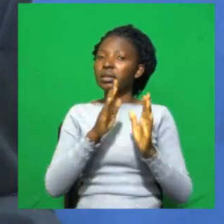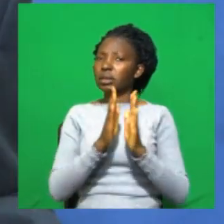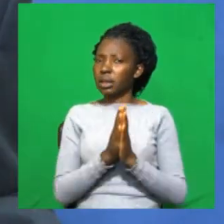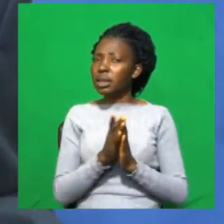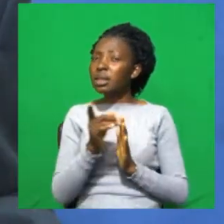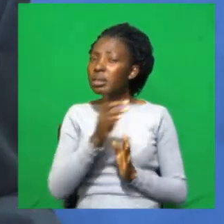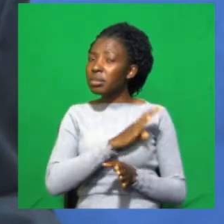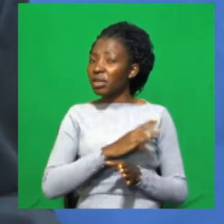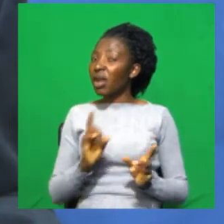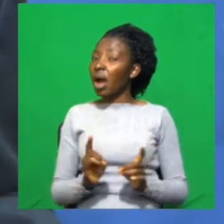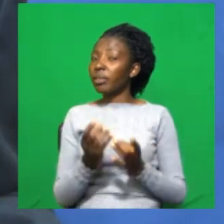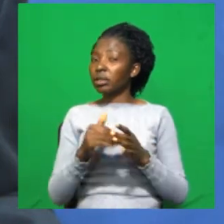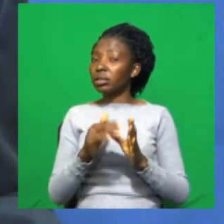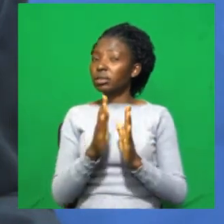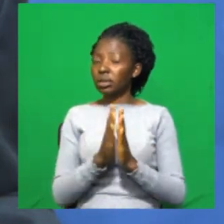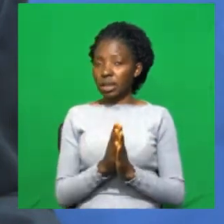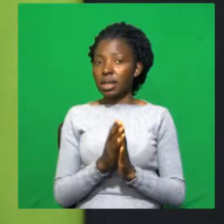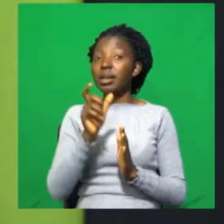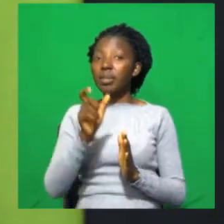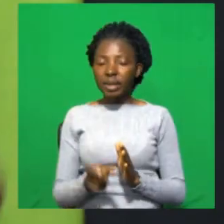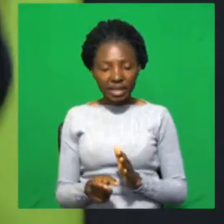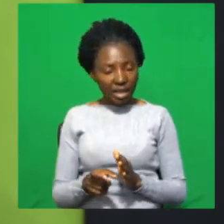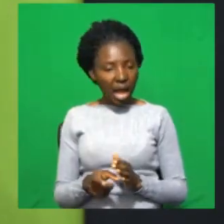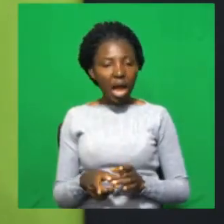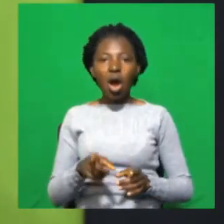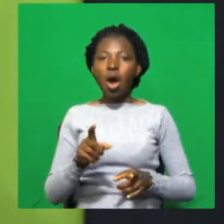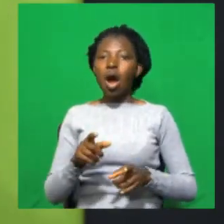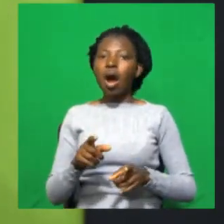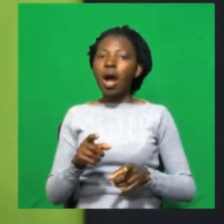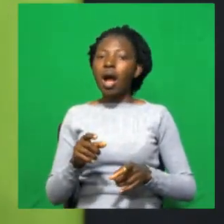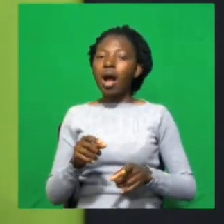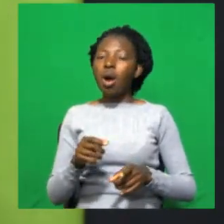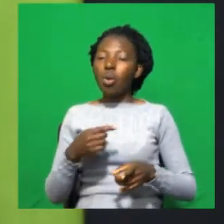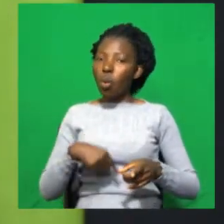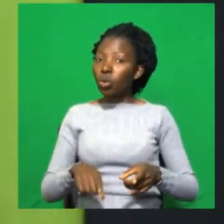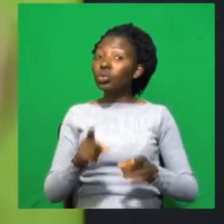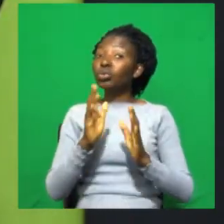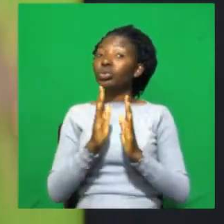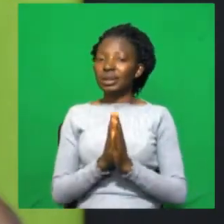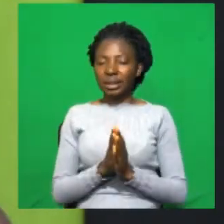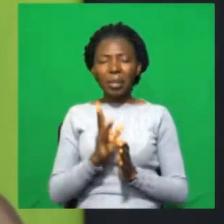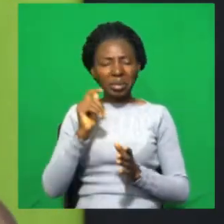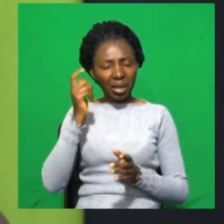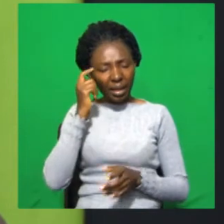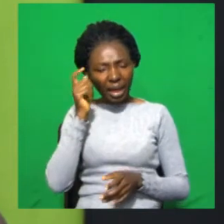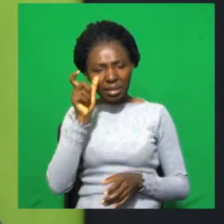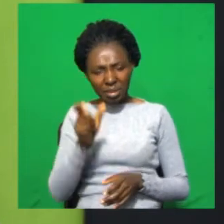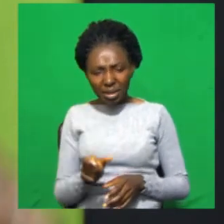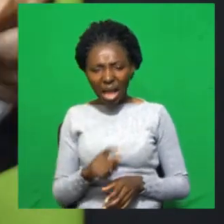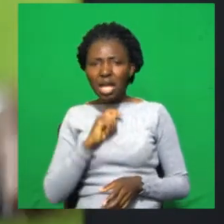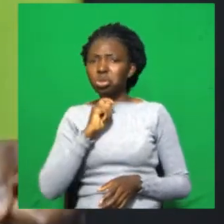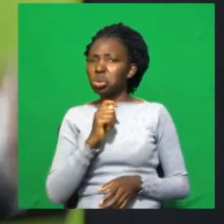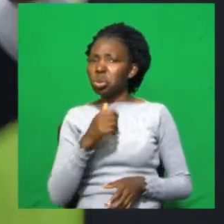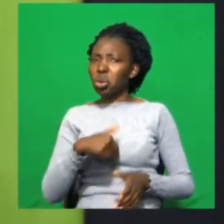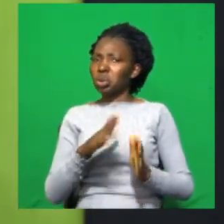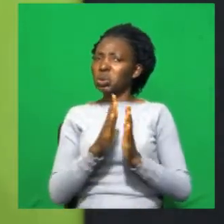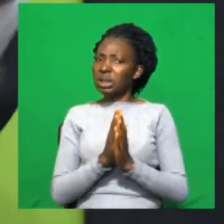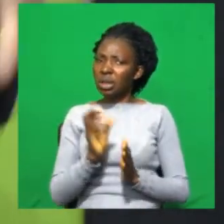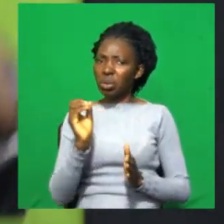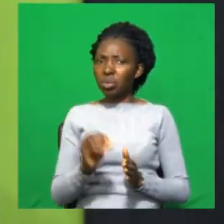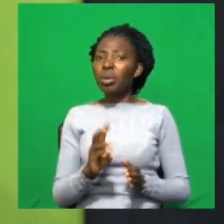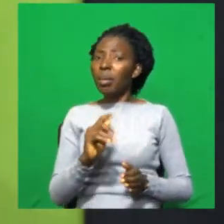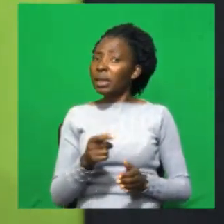itori yemuchechi. Alright. Anga achitombofamba nevamwe atendi but achitonga nevamwe asi iye ari